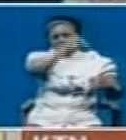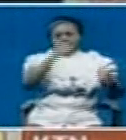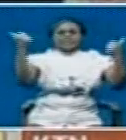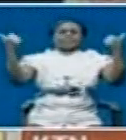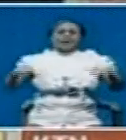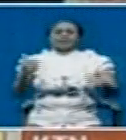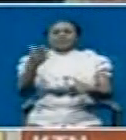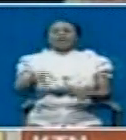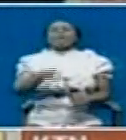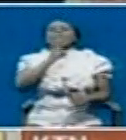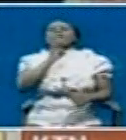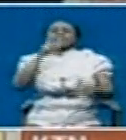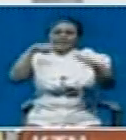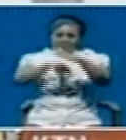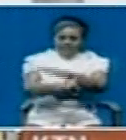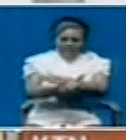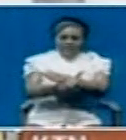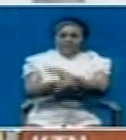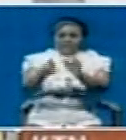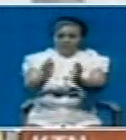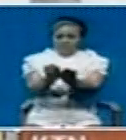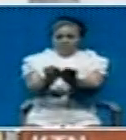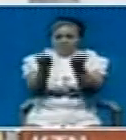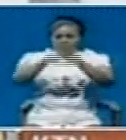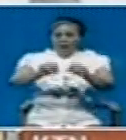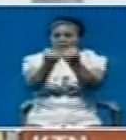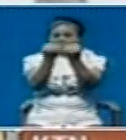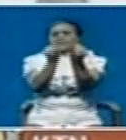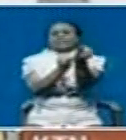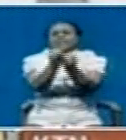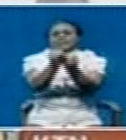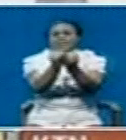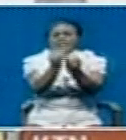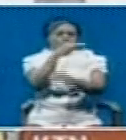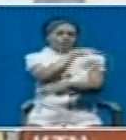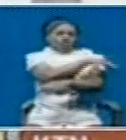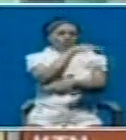bado iko ndani ya mto Nzoia. Mkasa huo ulitokea siku ya Jumamosi.